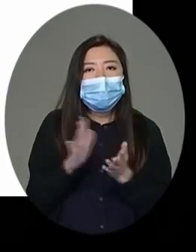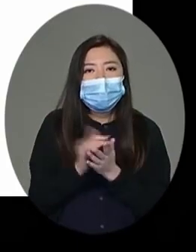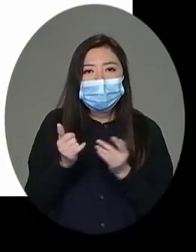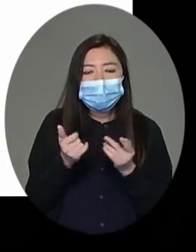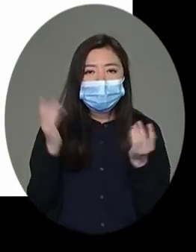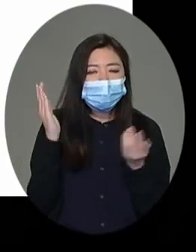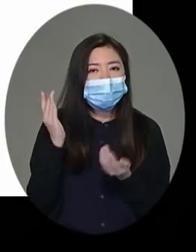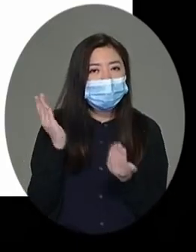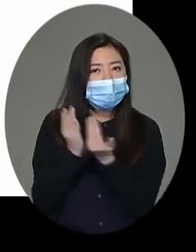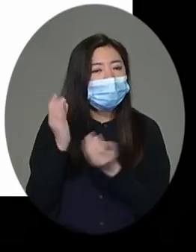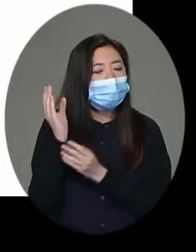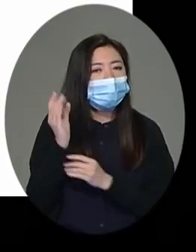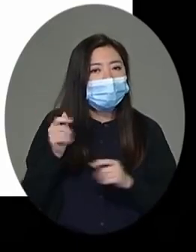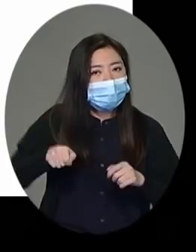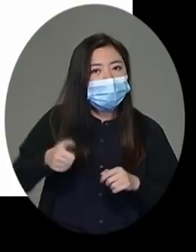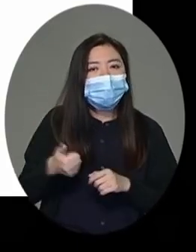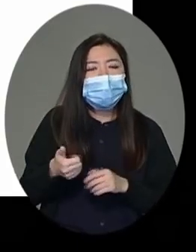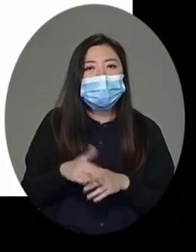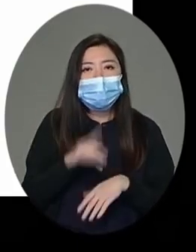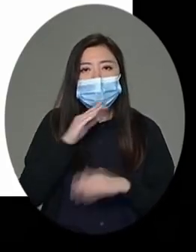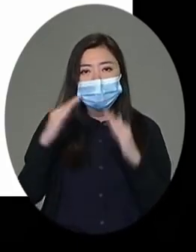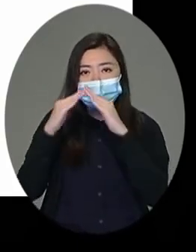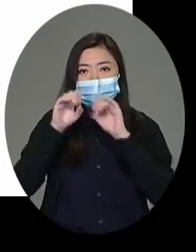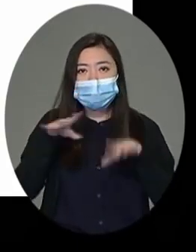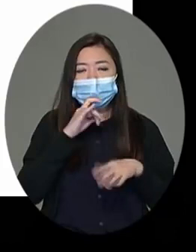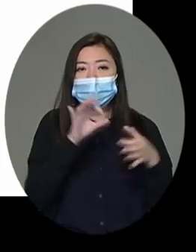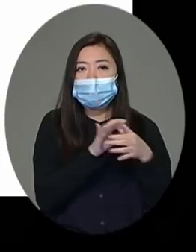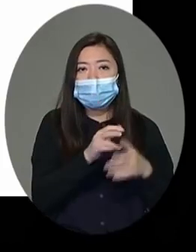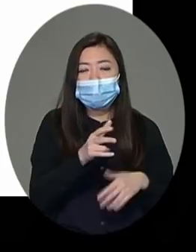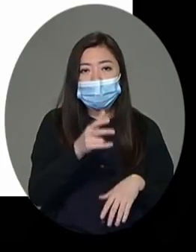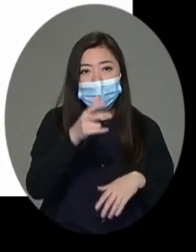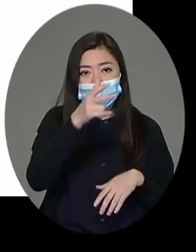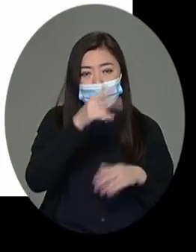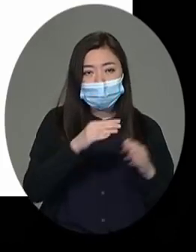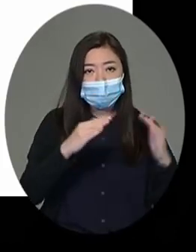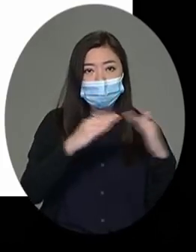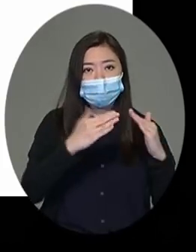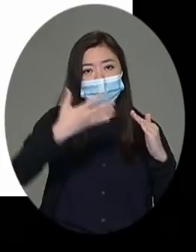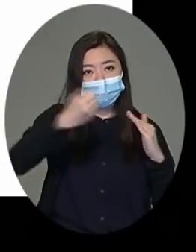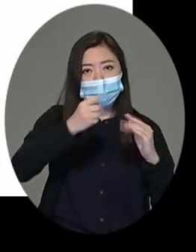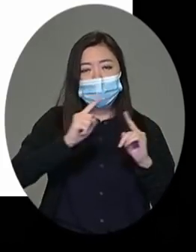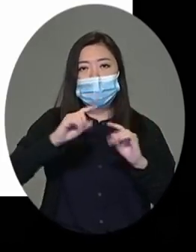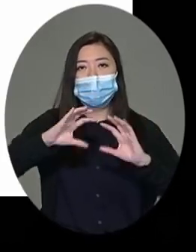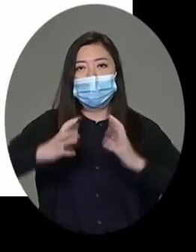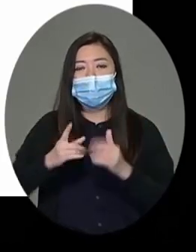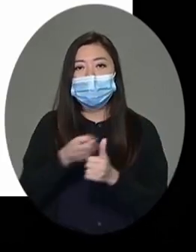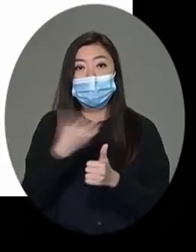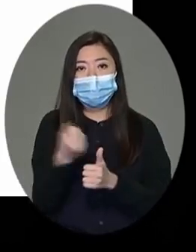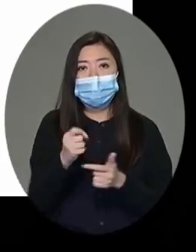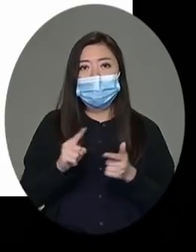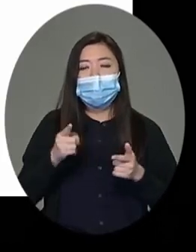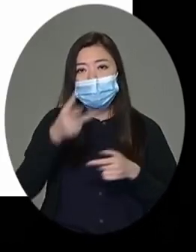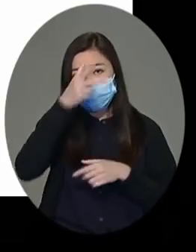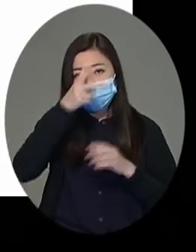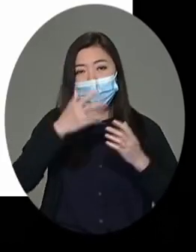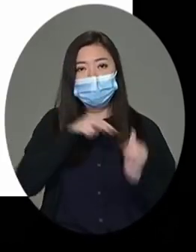聆訊。處方指出，不論是有關的局長、部門首長、公共機構主管，又或者他